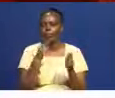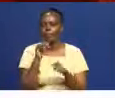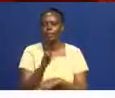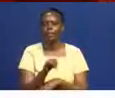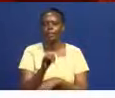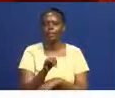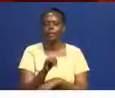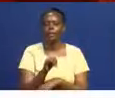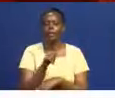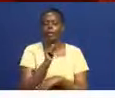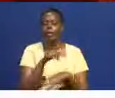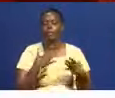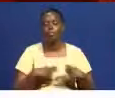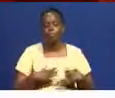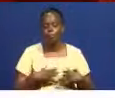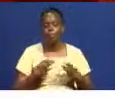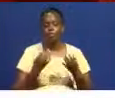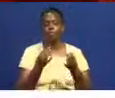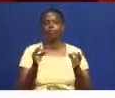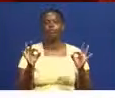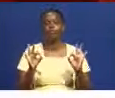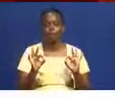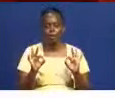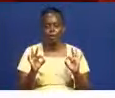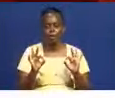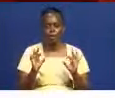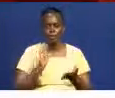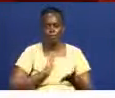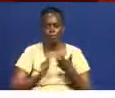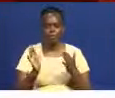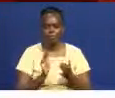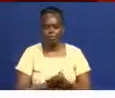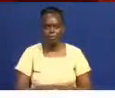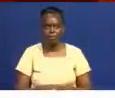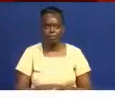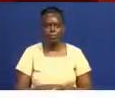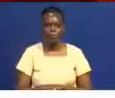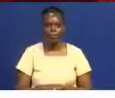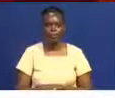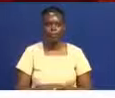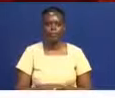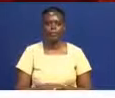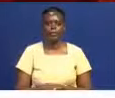tunasema ya kwamba hao watu wawachiliwe mara moja.